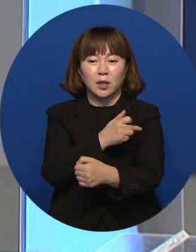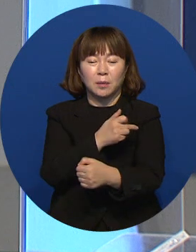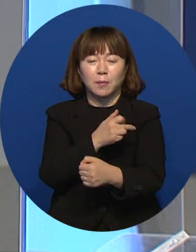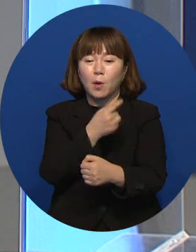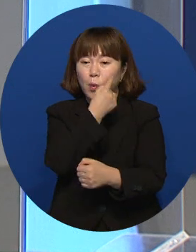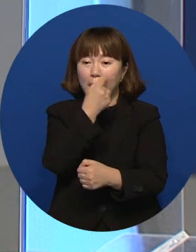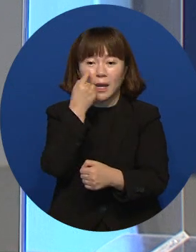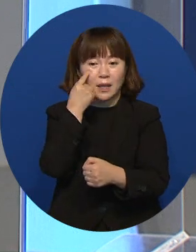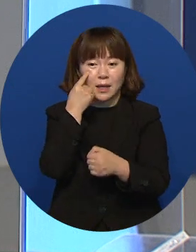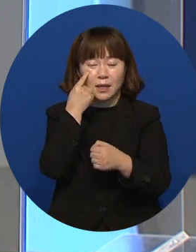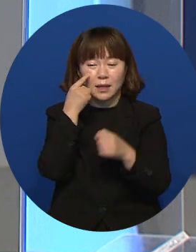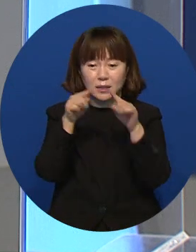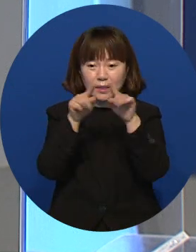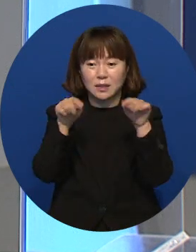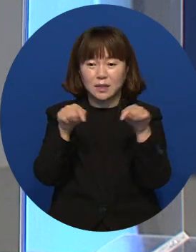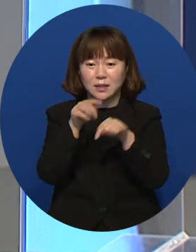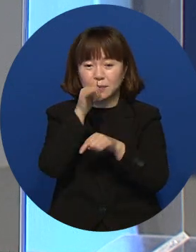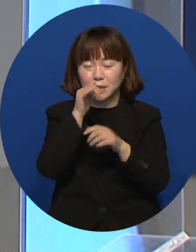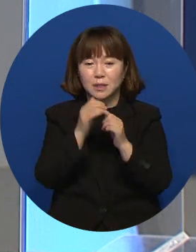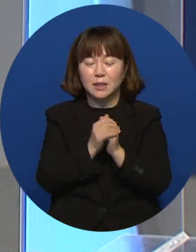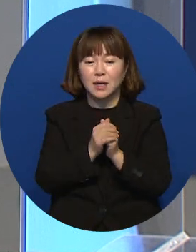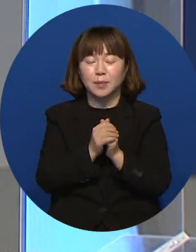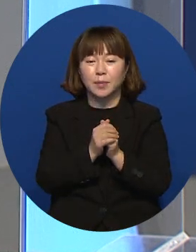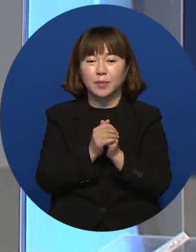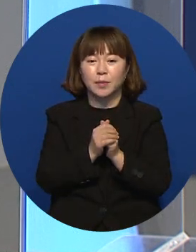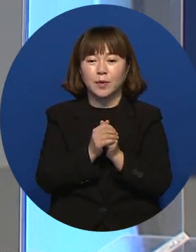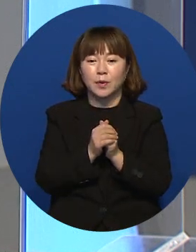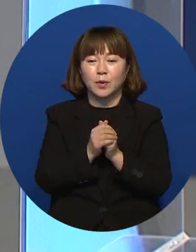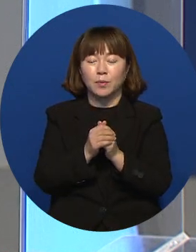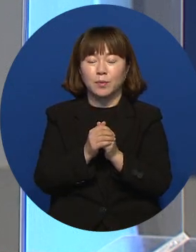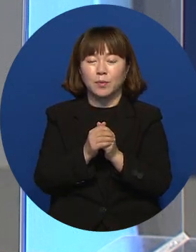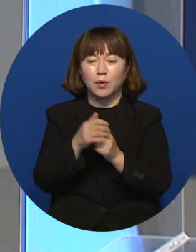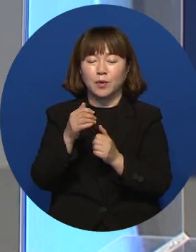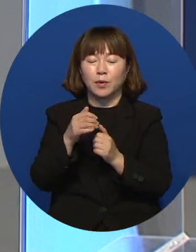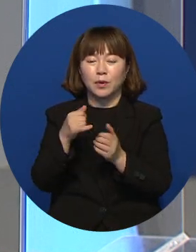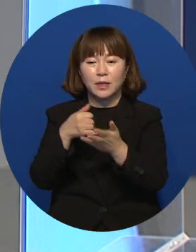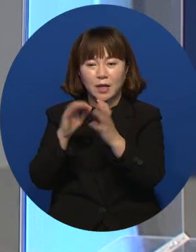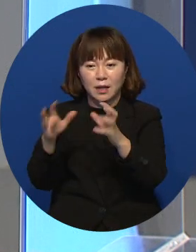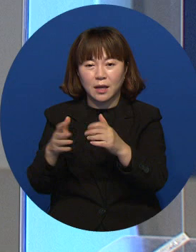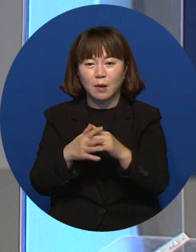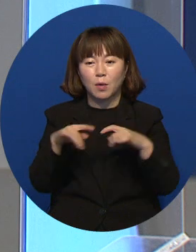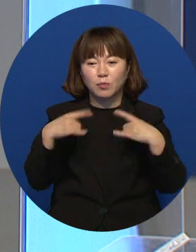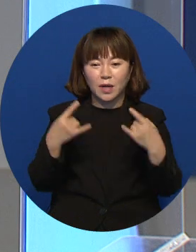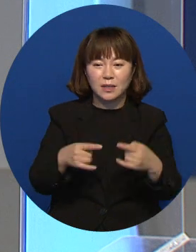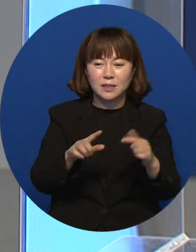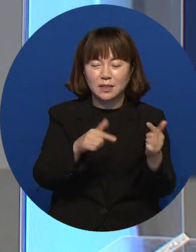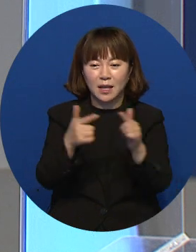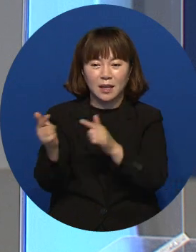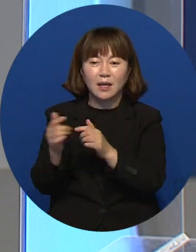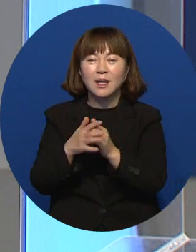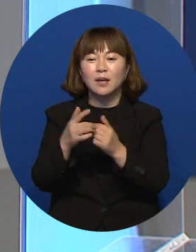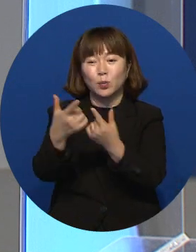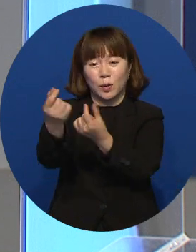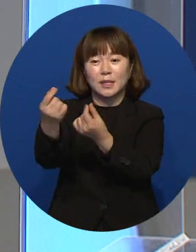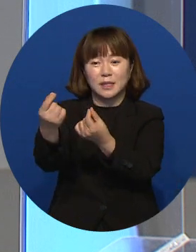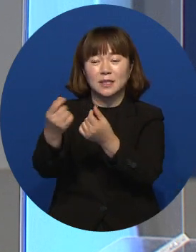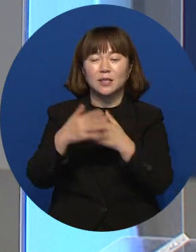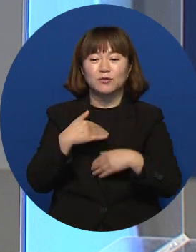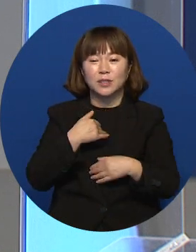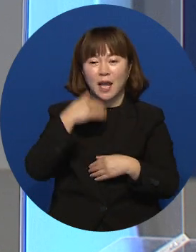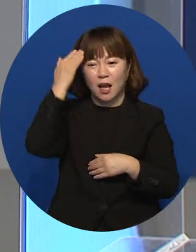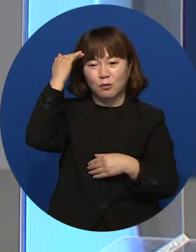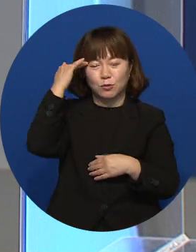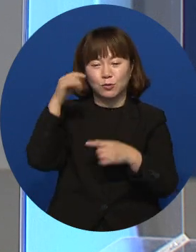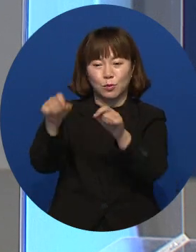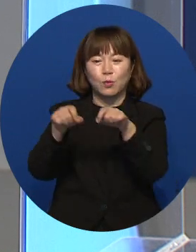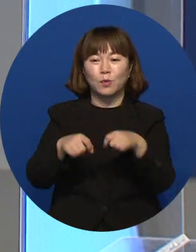있습니다 이태리의 뭐 그린 패스 5 프랑스의 복원 할 수도 있고요 생각한 116건 이라고 하는데 저희도 그런걸 하는데 모든 게